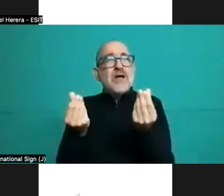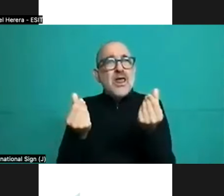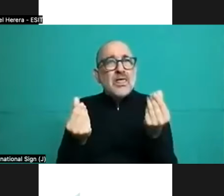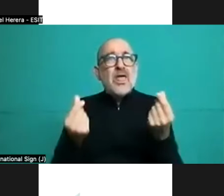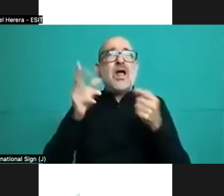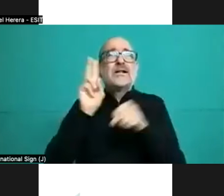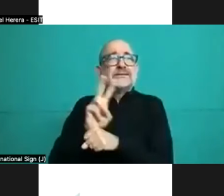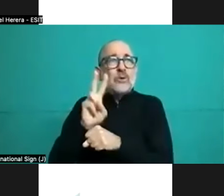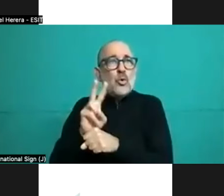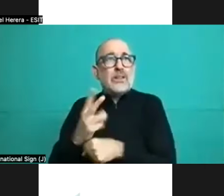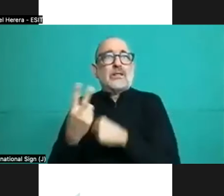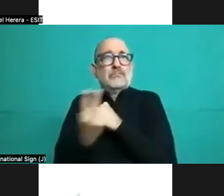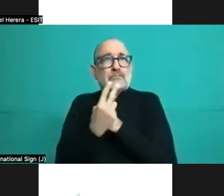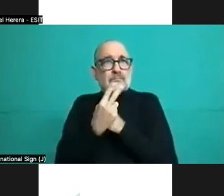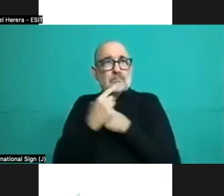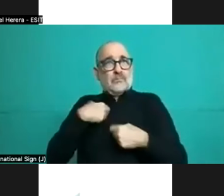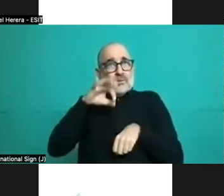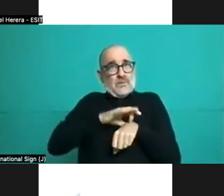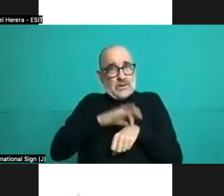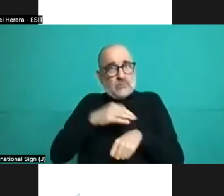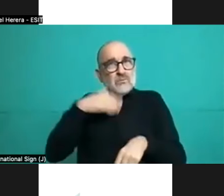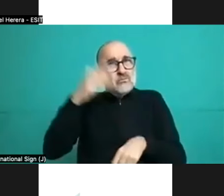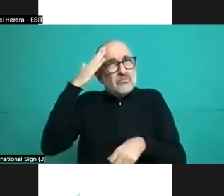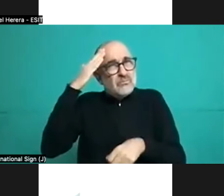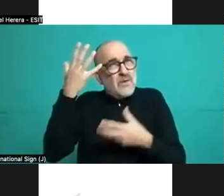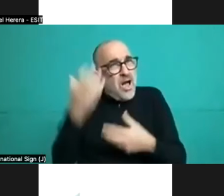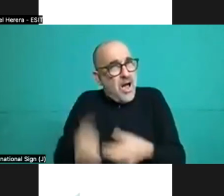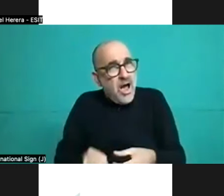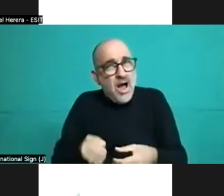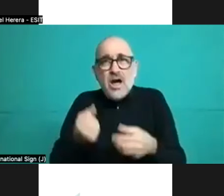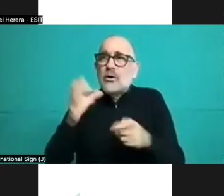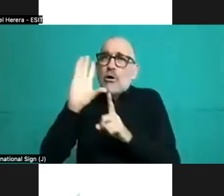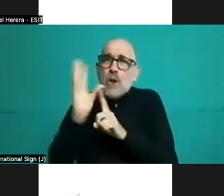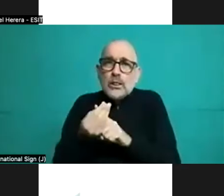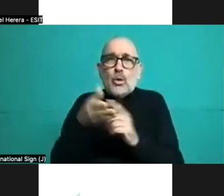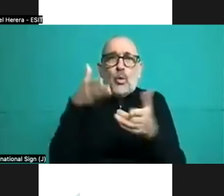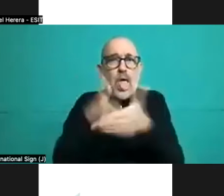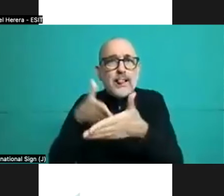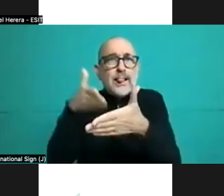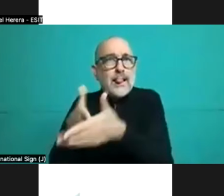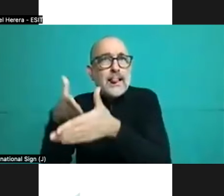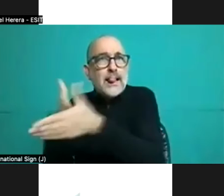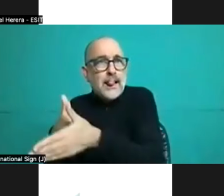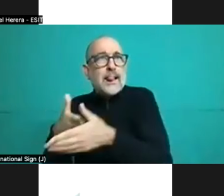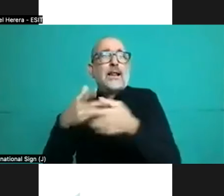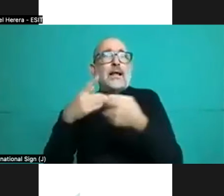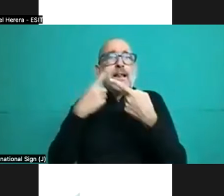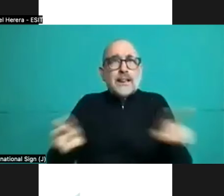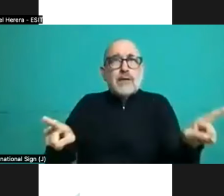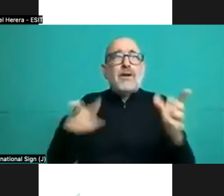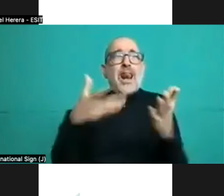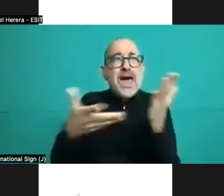pas ces défis-là, tels que les biais individuels, qui peuvent être de nature religieuse, politique, etc.,